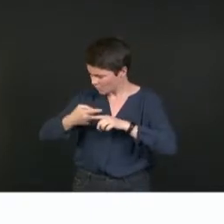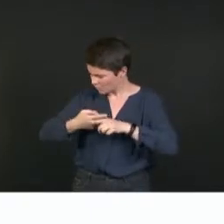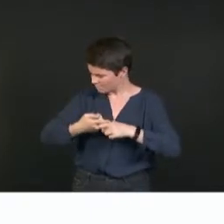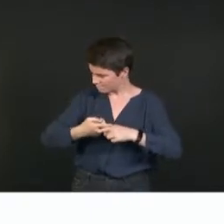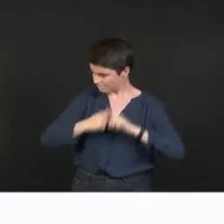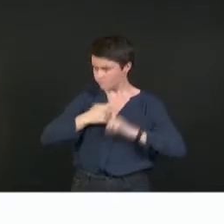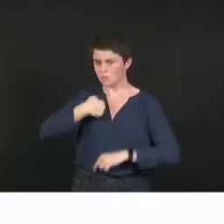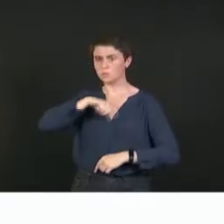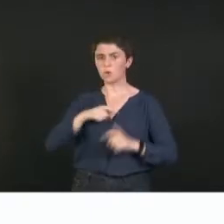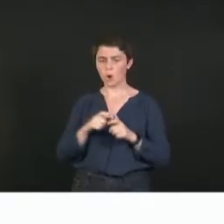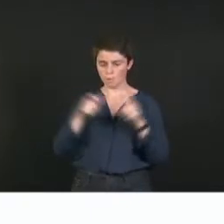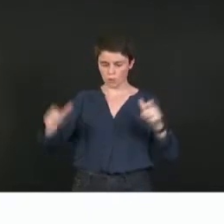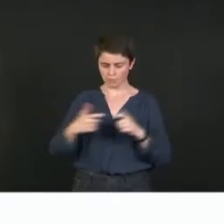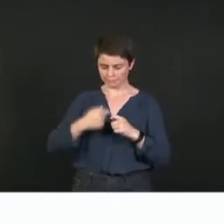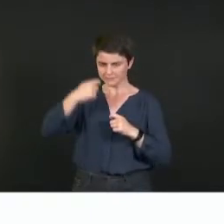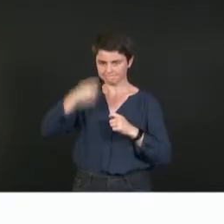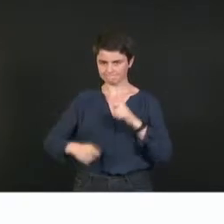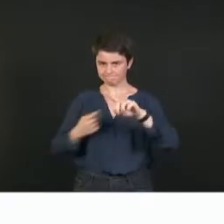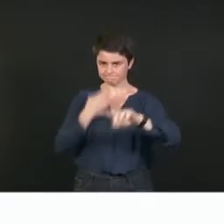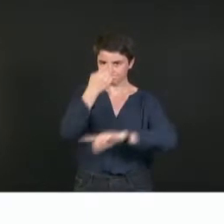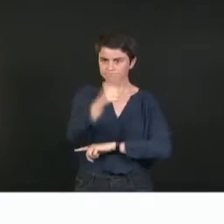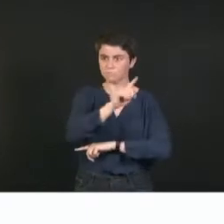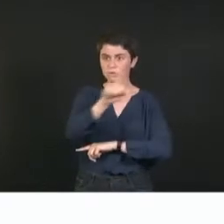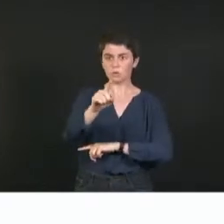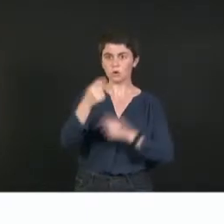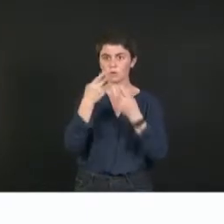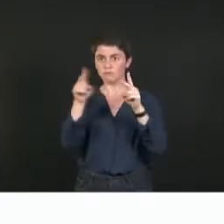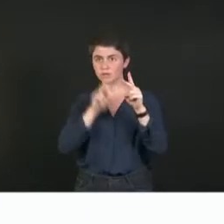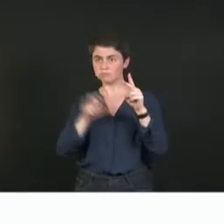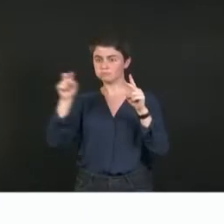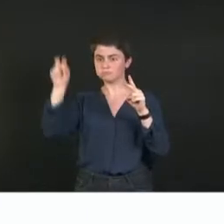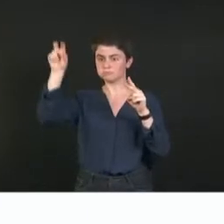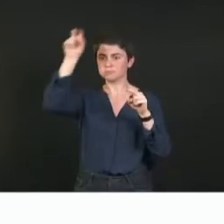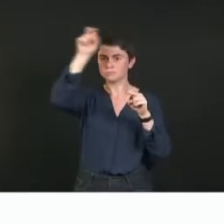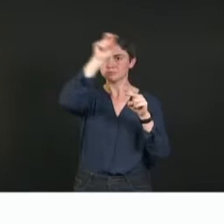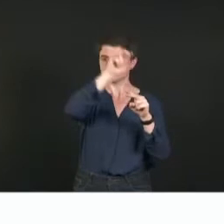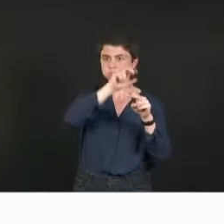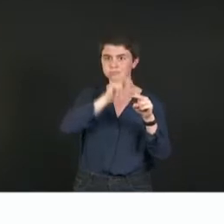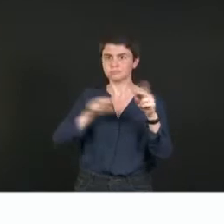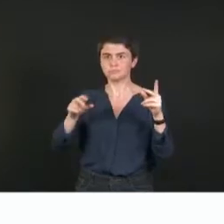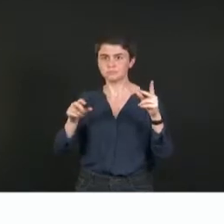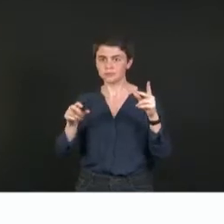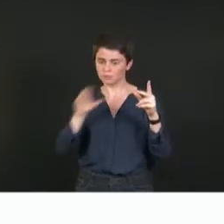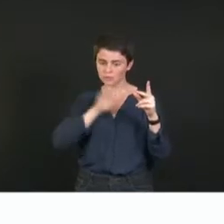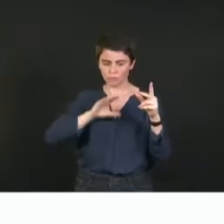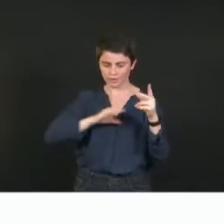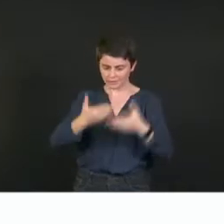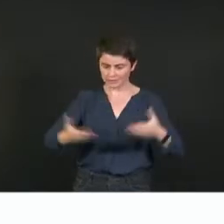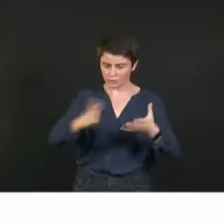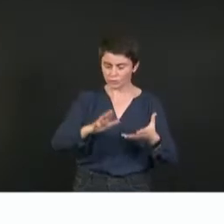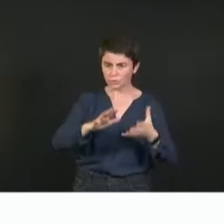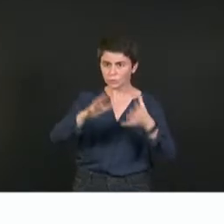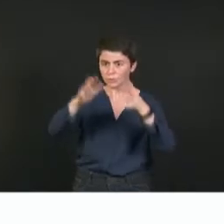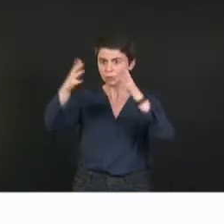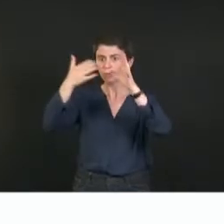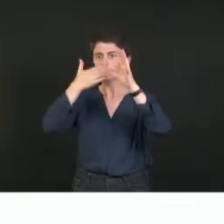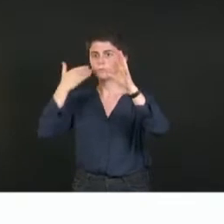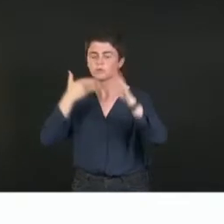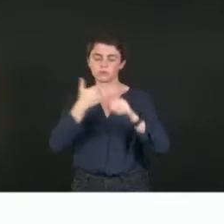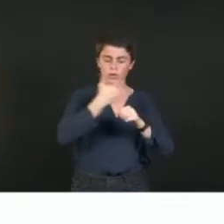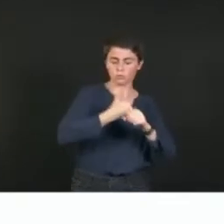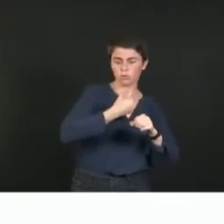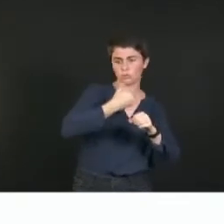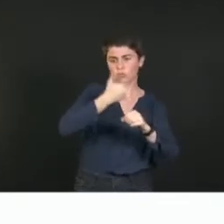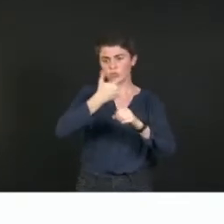entreprise nomade et agradante. C'est-à-dire de ne plus être sédentarisé et à chaque fois de se déplacer tous les